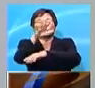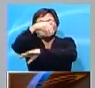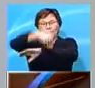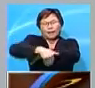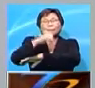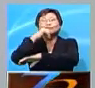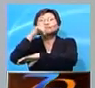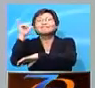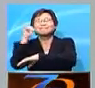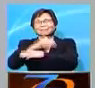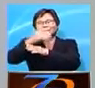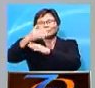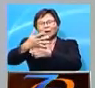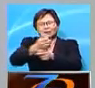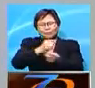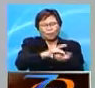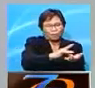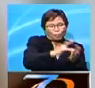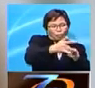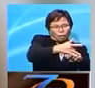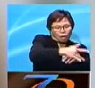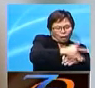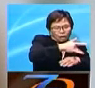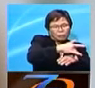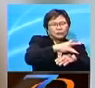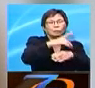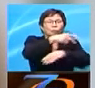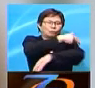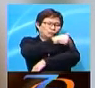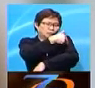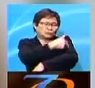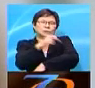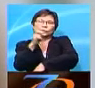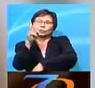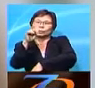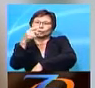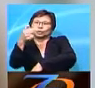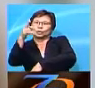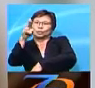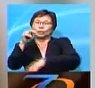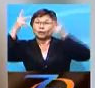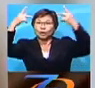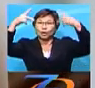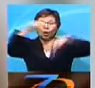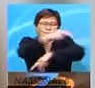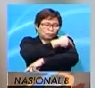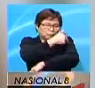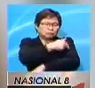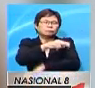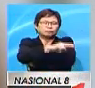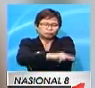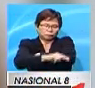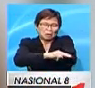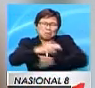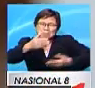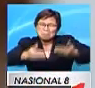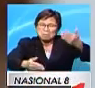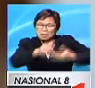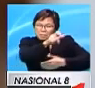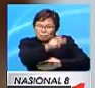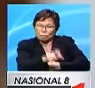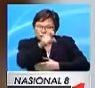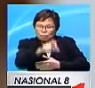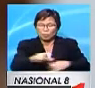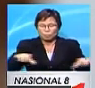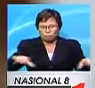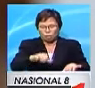semalam selepas mendapatkan rawatan awal di Hospital dungun pengara kesihatan Negeri Dr Mohamad Omar Tidak menolak kemungkinan mangsa